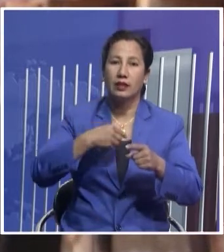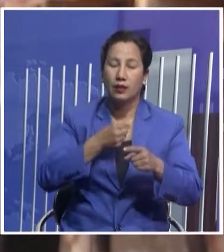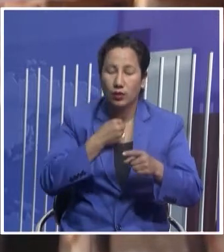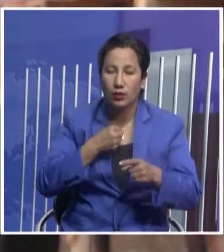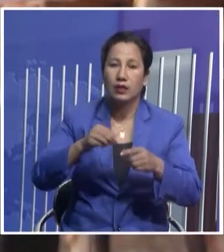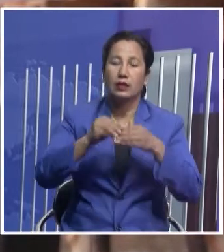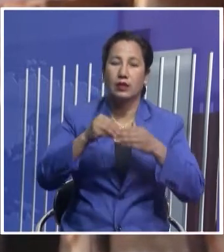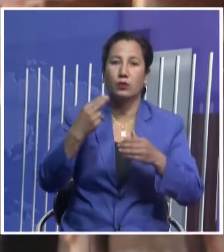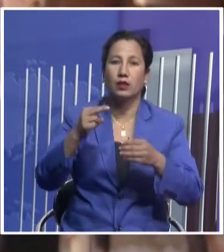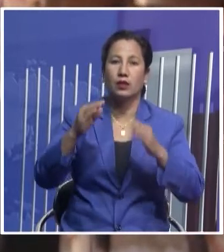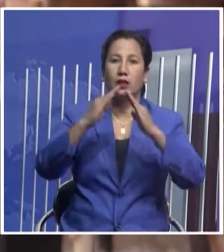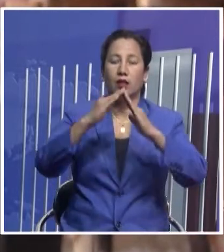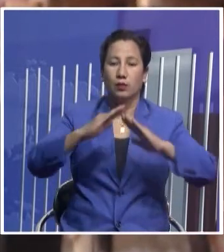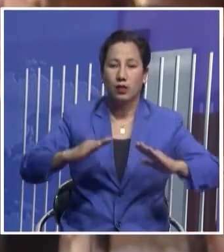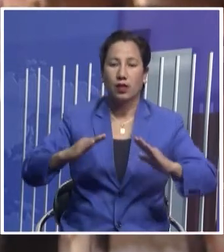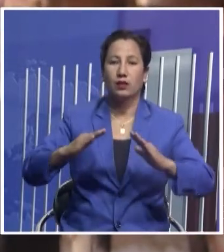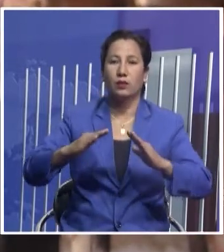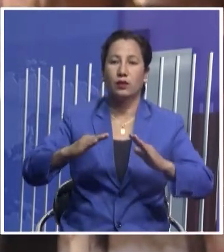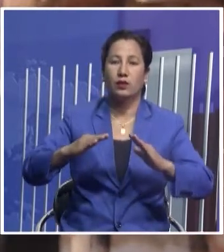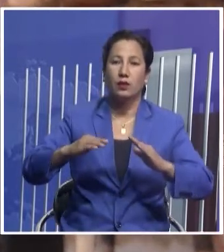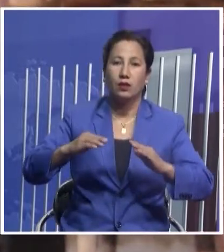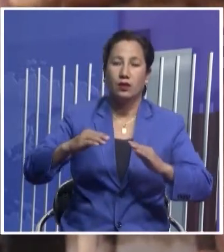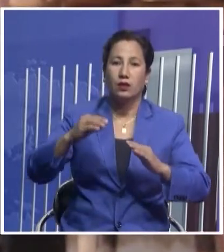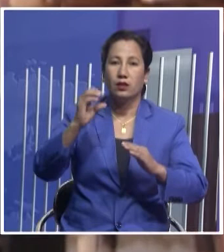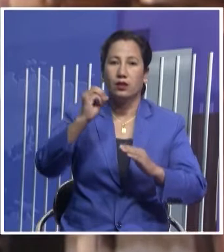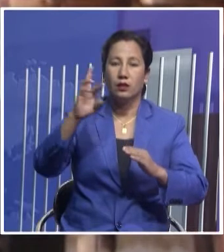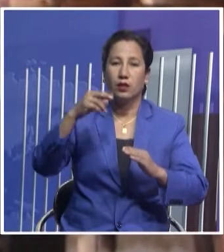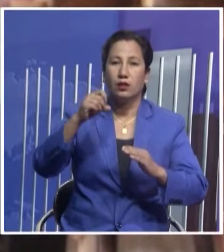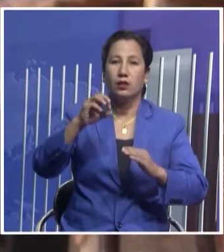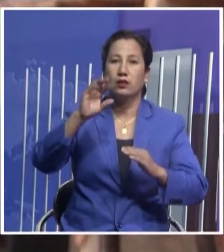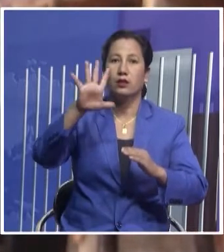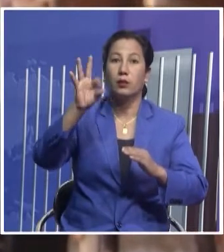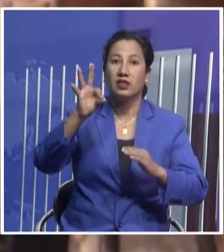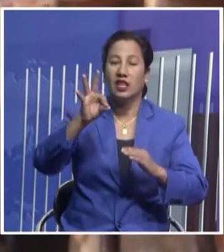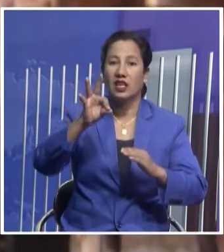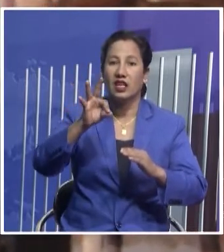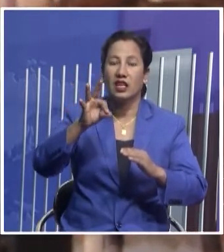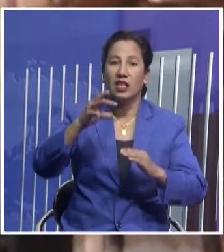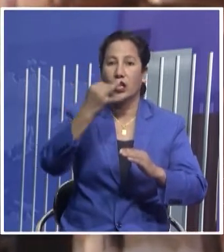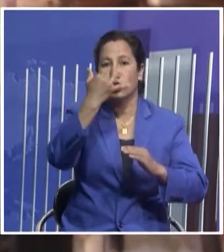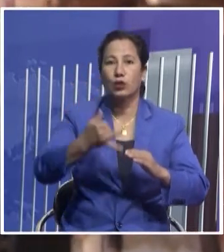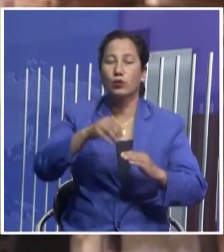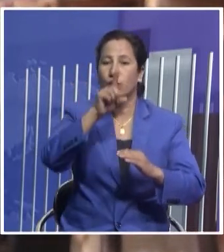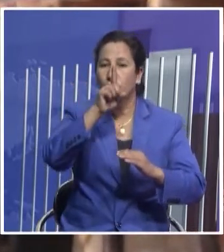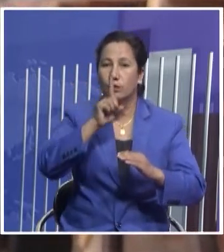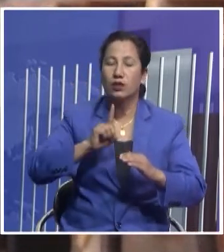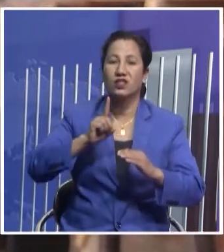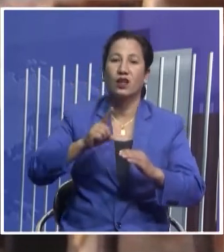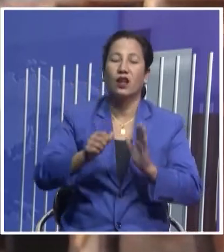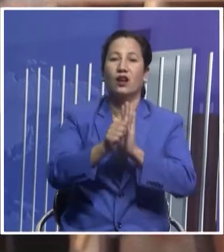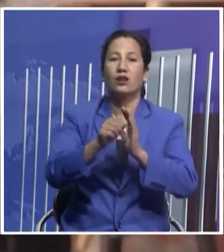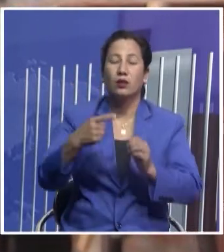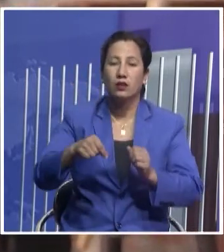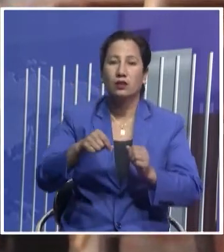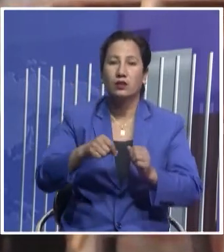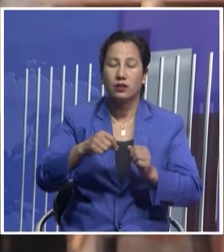लिनुपर्छ र भूकम्प प्रतिरोधी जो 50 वर्षपछि पनि ठुलो एउटा नोक्सानले जनधनको क्षति हुने हामीले यस गत साल